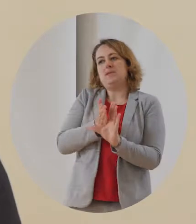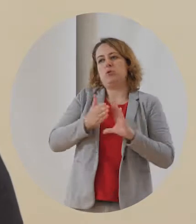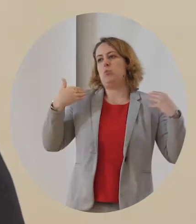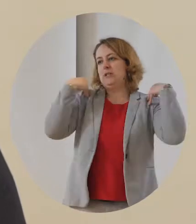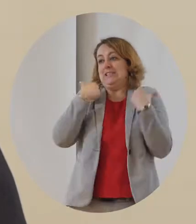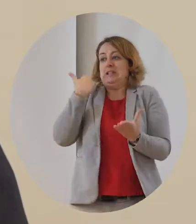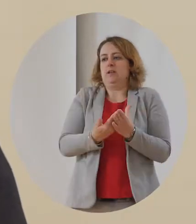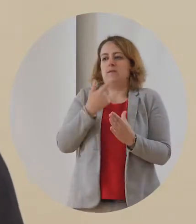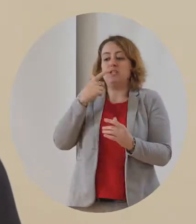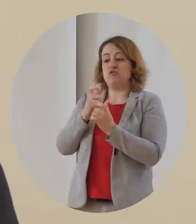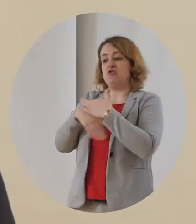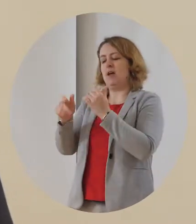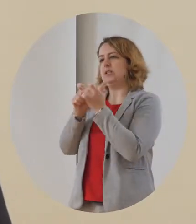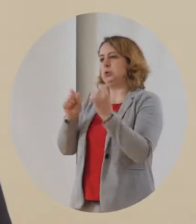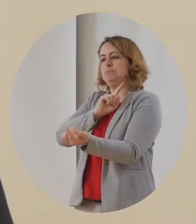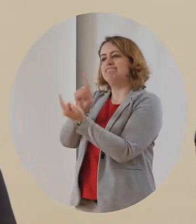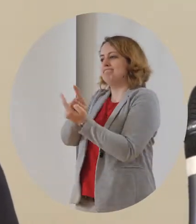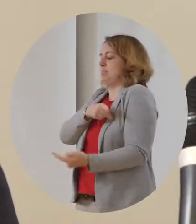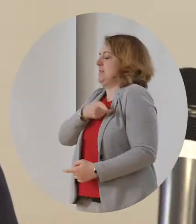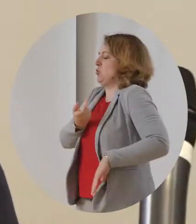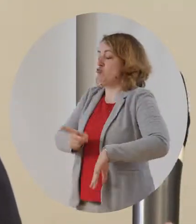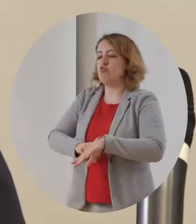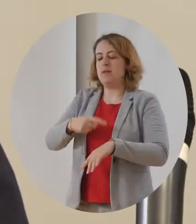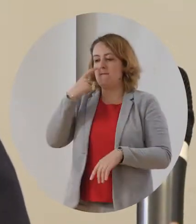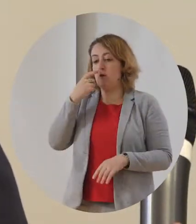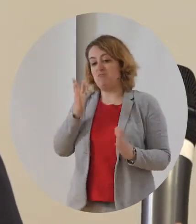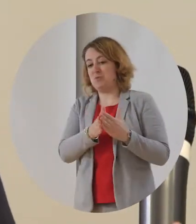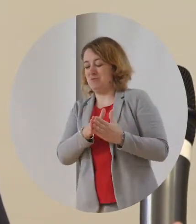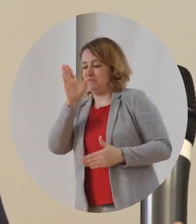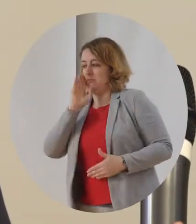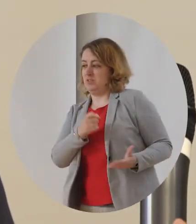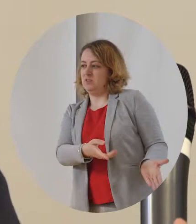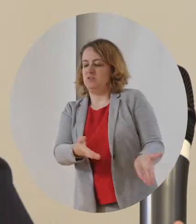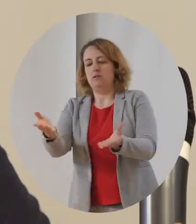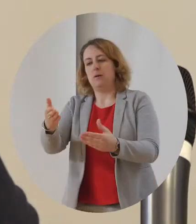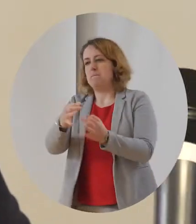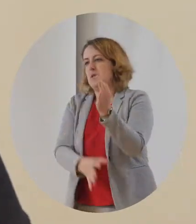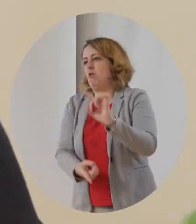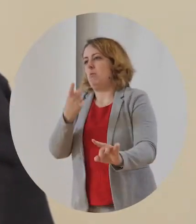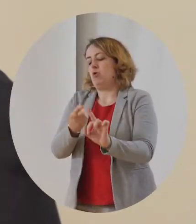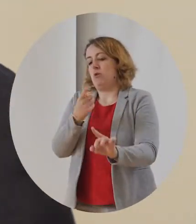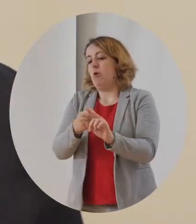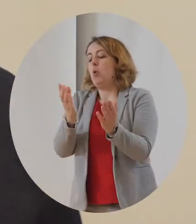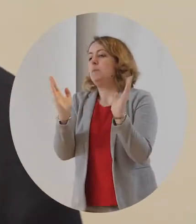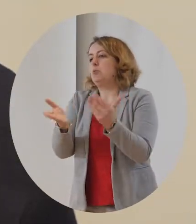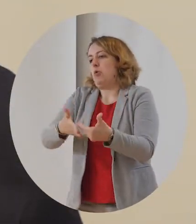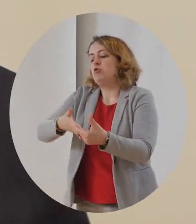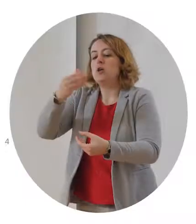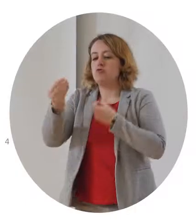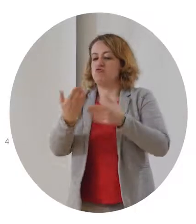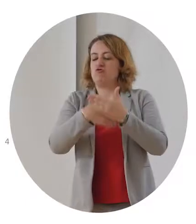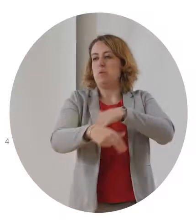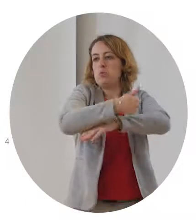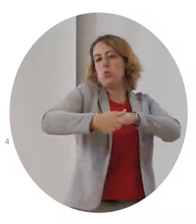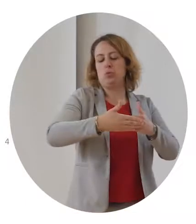médecins de l'institution et orienter vers un bilan vestibulaire dans les hôpitaux proches ou même en cabinet.